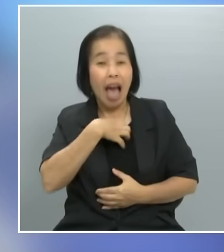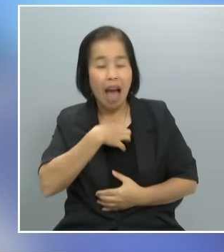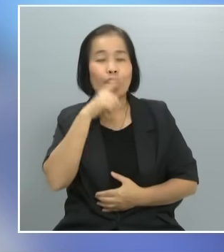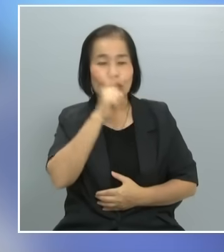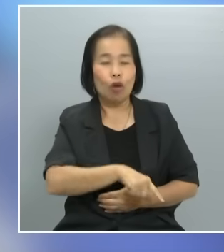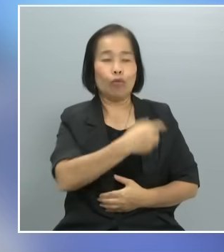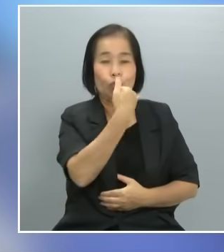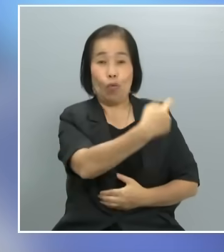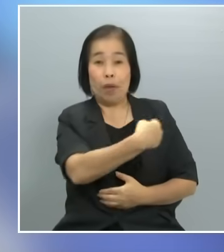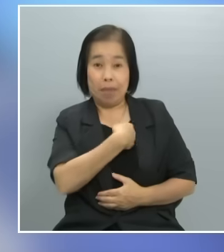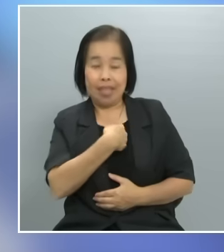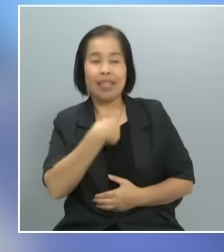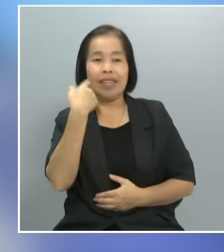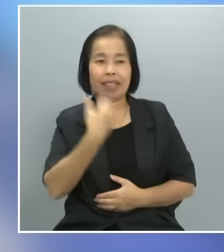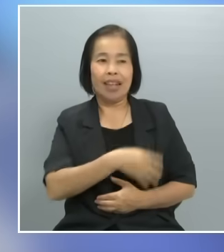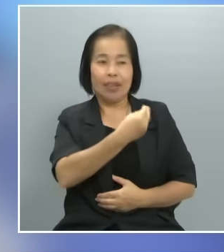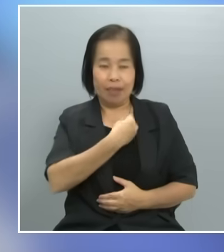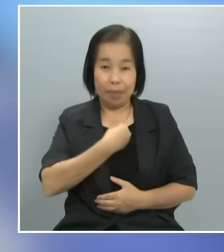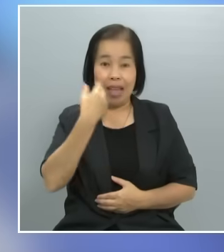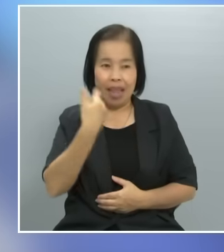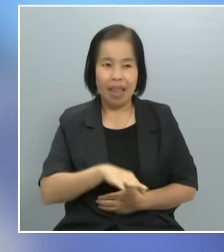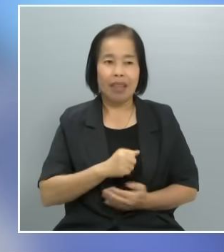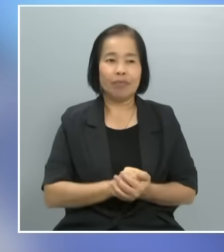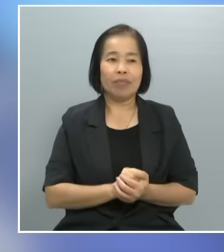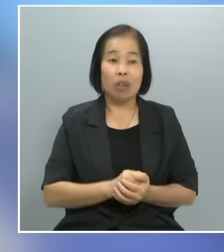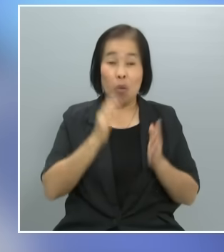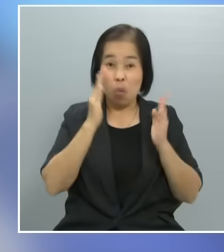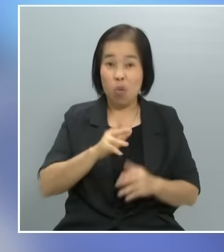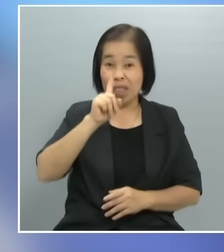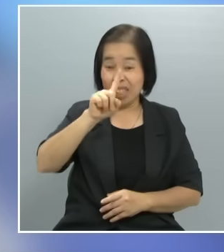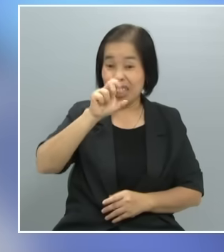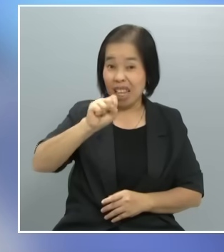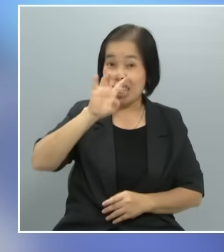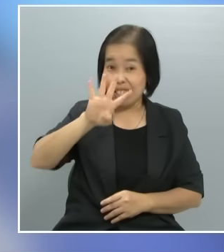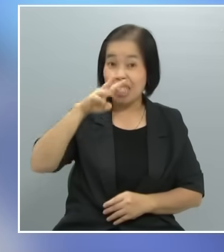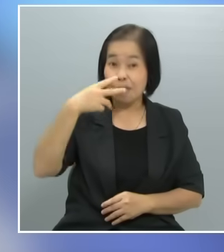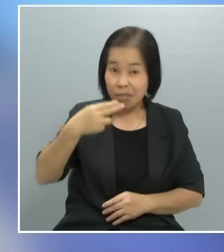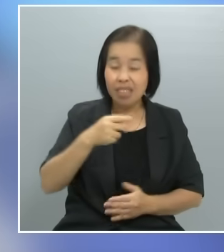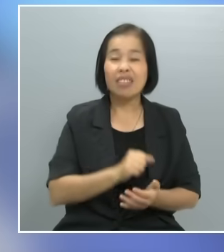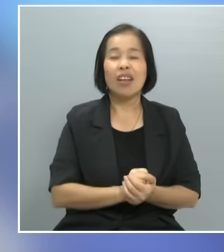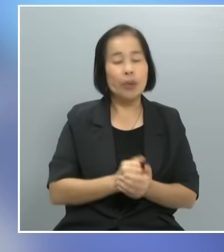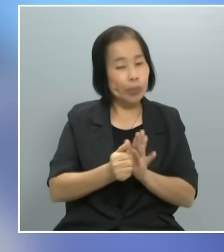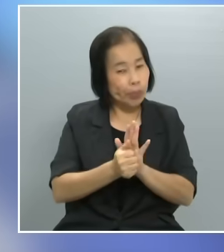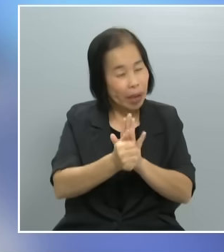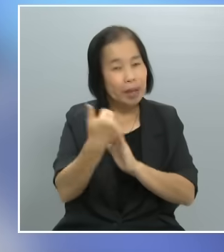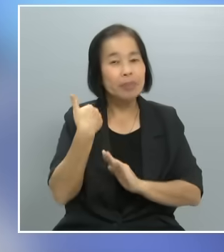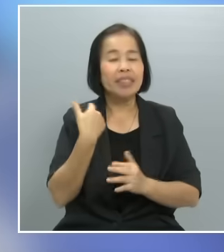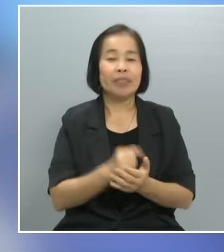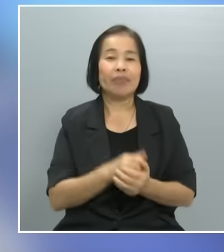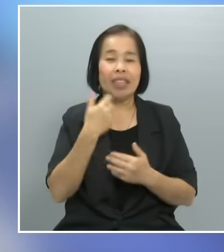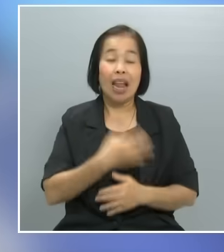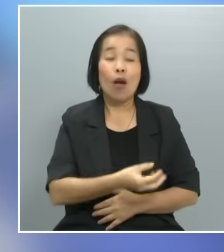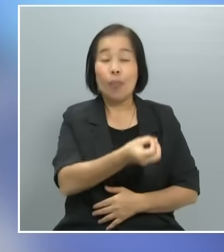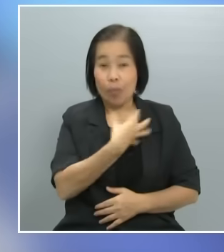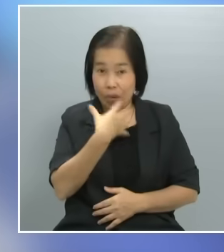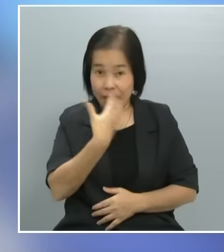อไปที่เลย 120,000 คนเห็นไหมเนี่ย 140,000 คนที่ติดตามเห็นไหมมีถูกใจ 102,000 นะหลังจากนั้นพี่หมวยก็ติดต่อไปเข